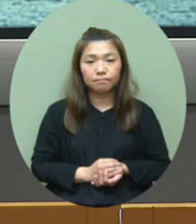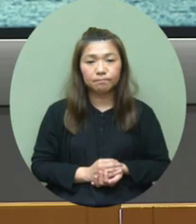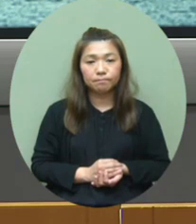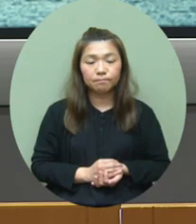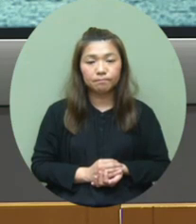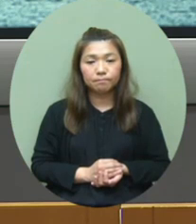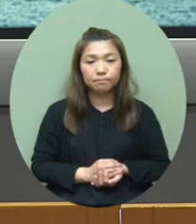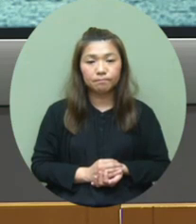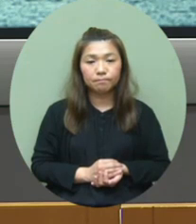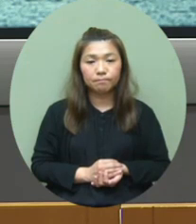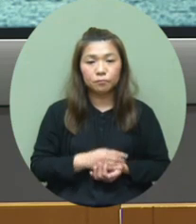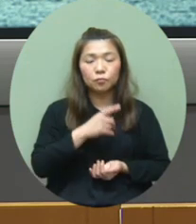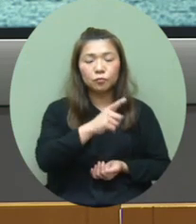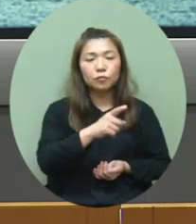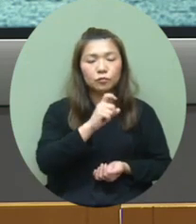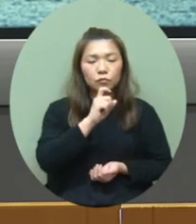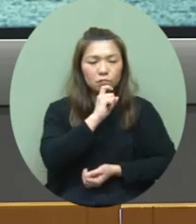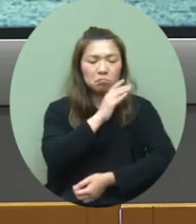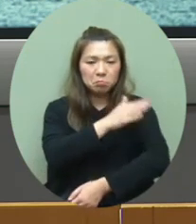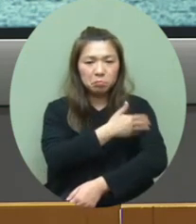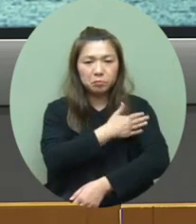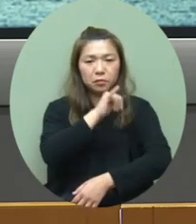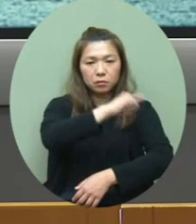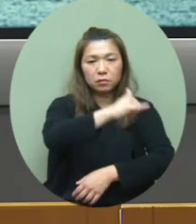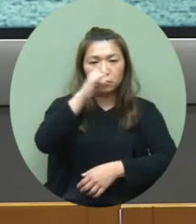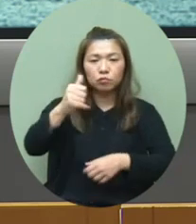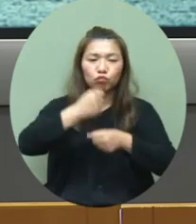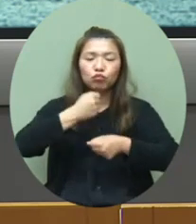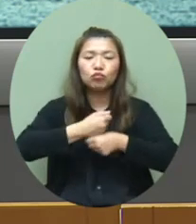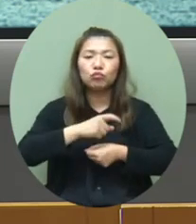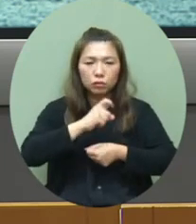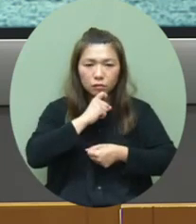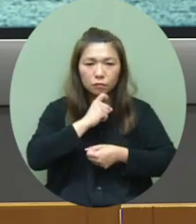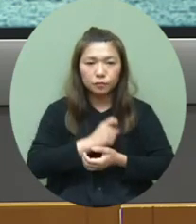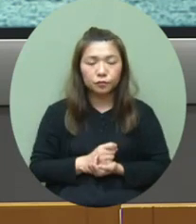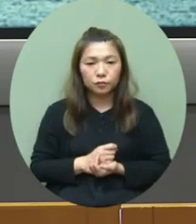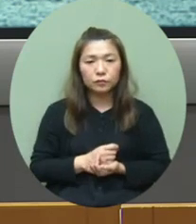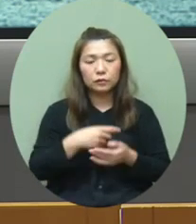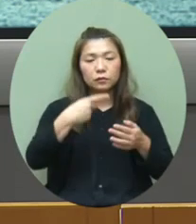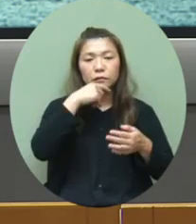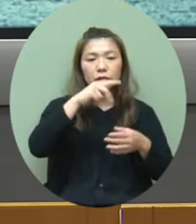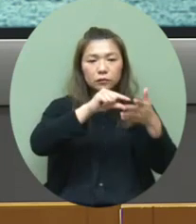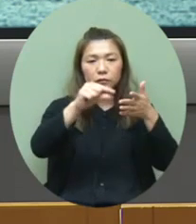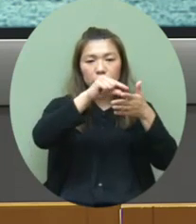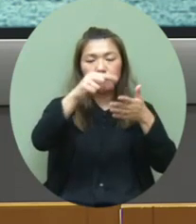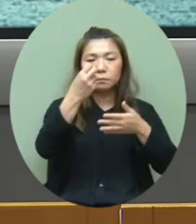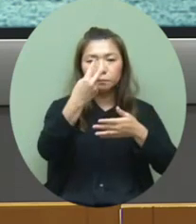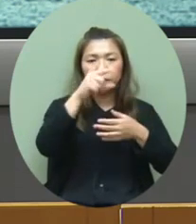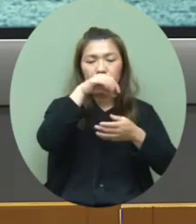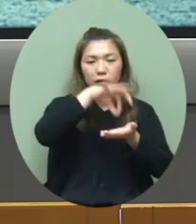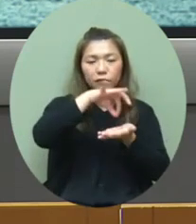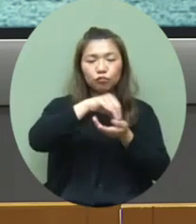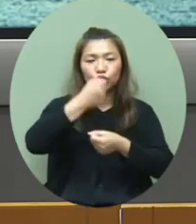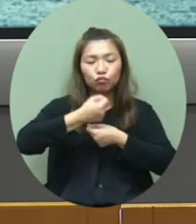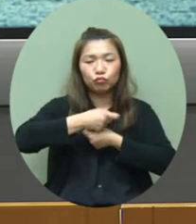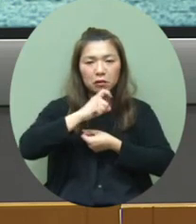佢有一啲員工咧，都會兩邊即係做嘢嘅。即係兩層樓嗰度做嘢嘅，咁都有機